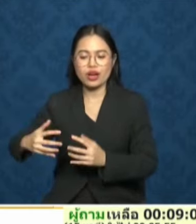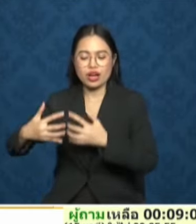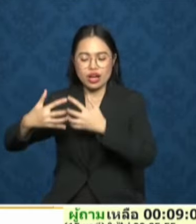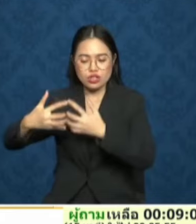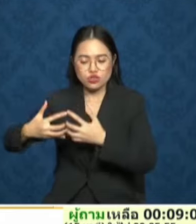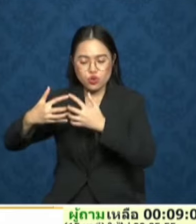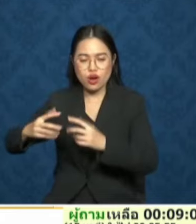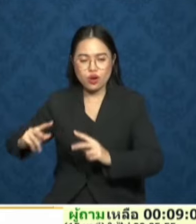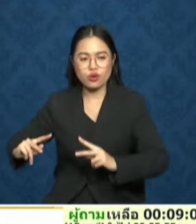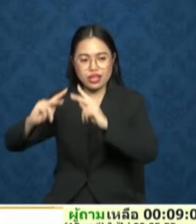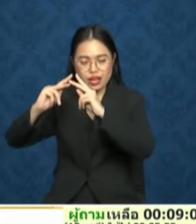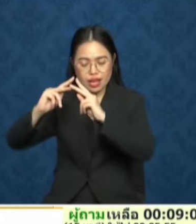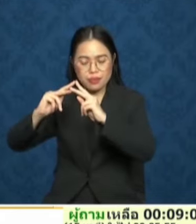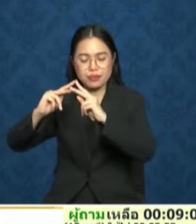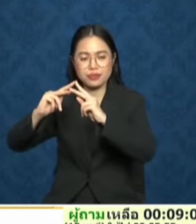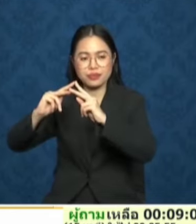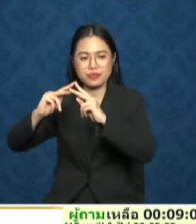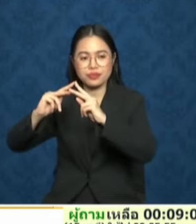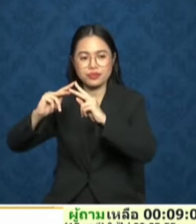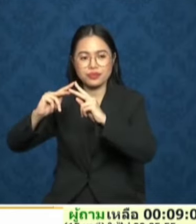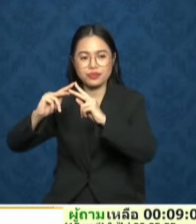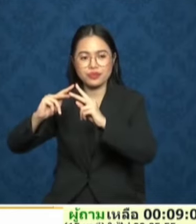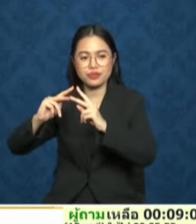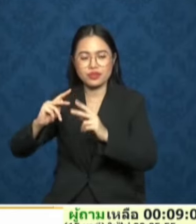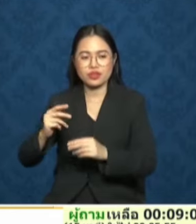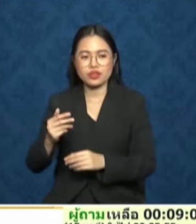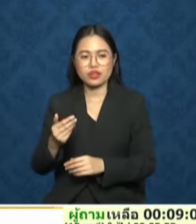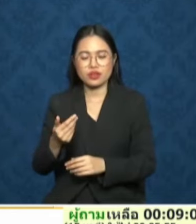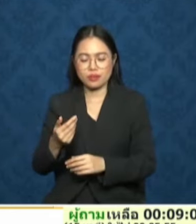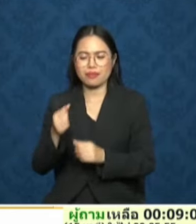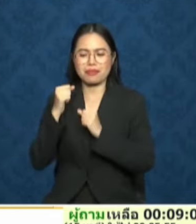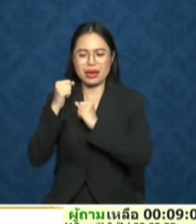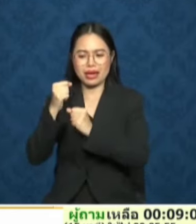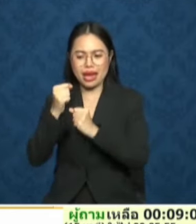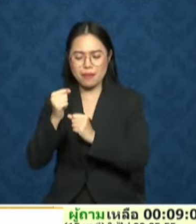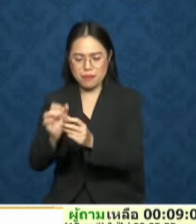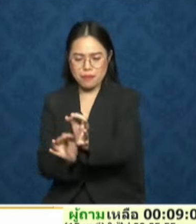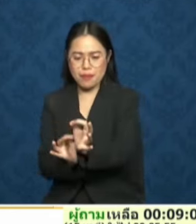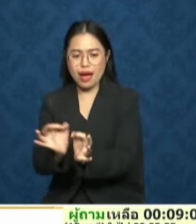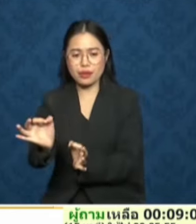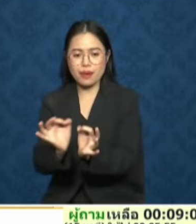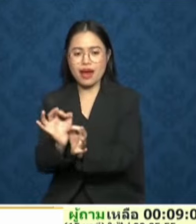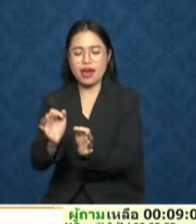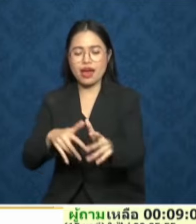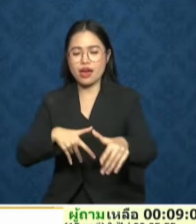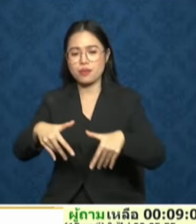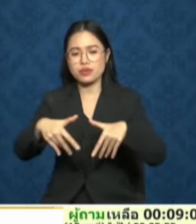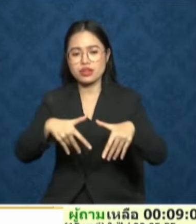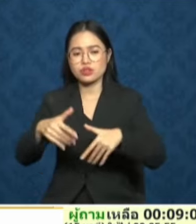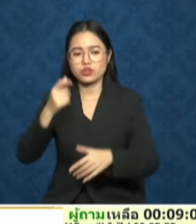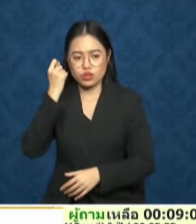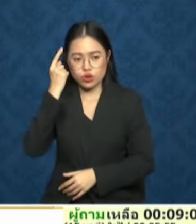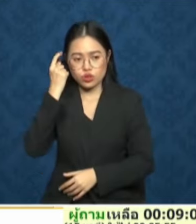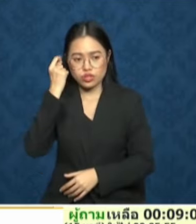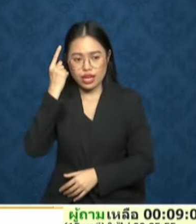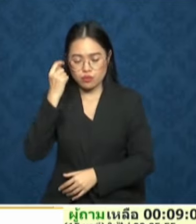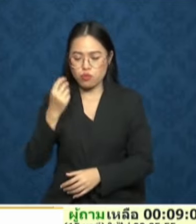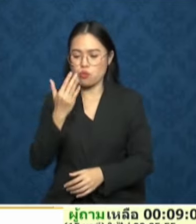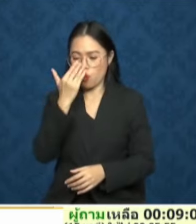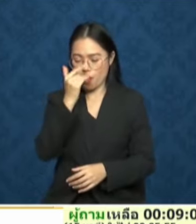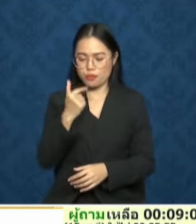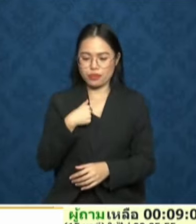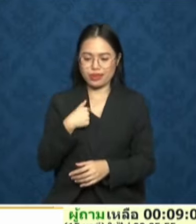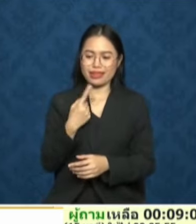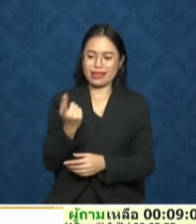รรมพืหาแล้มาเมืองแร่เราก็พยายามที่จะอธิบายกพน้ปชาชนหลงจากมีเหตุขึมา